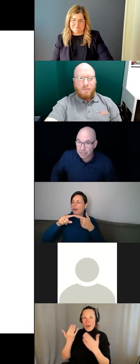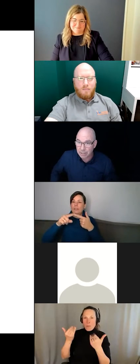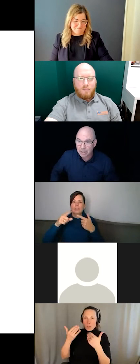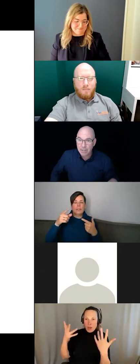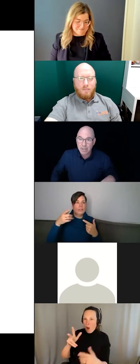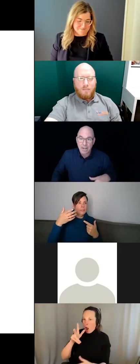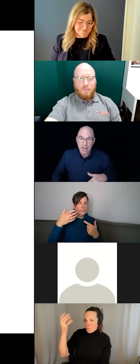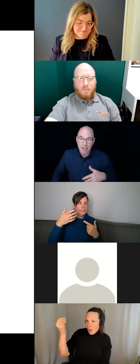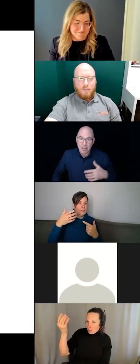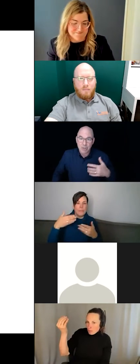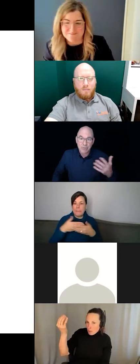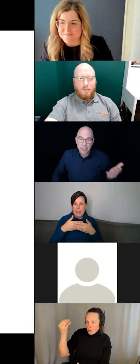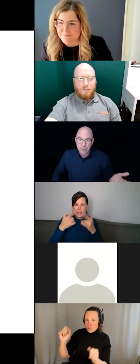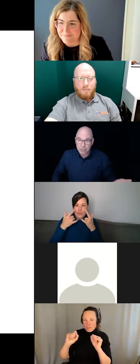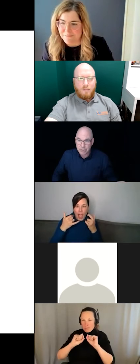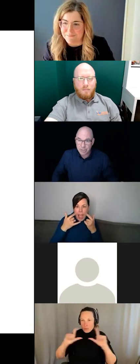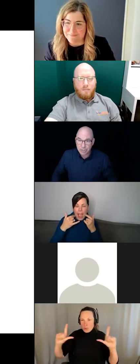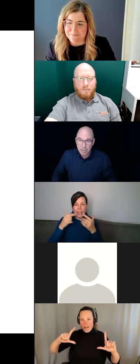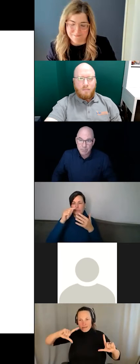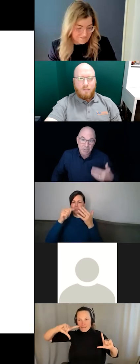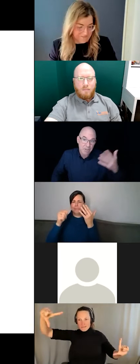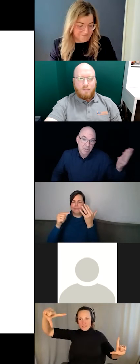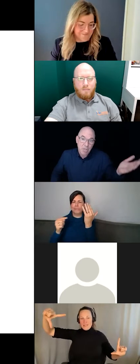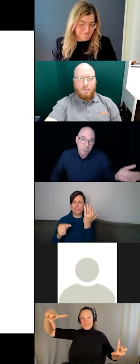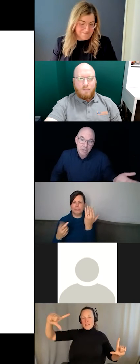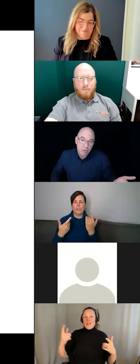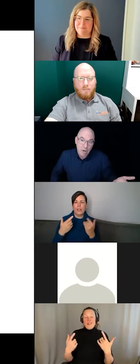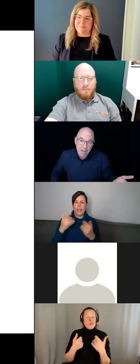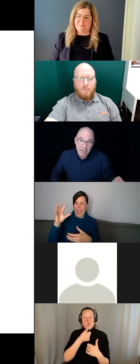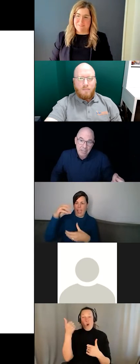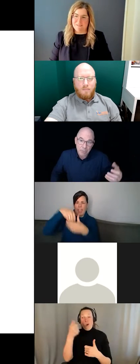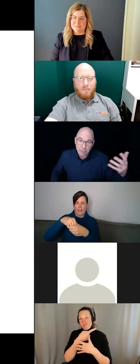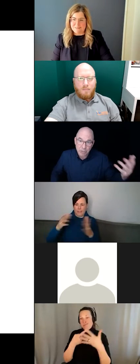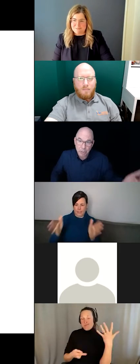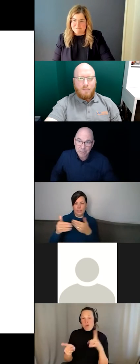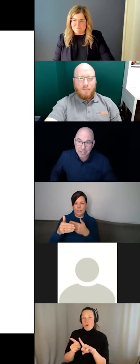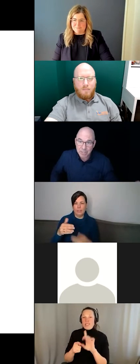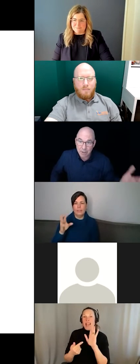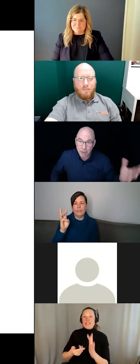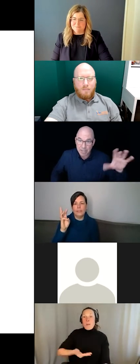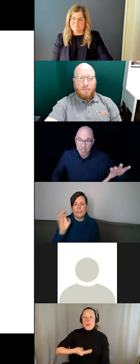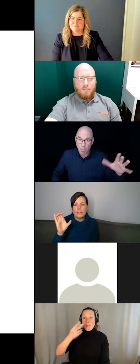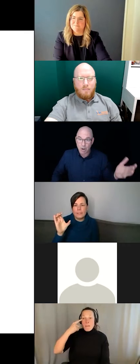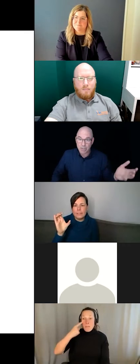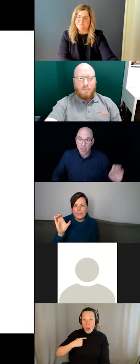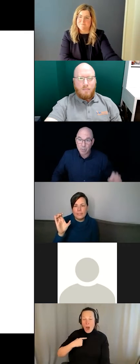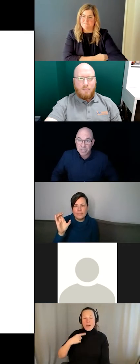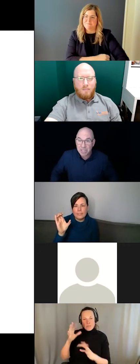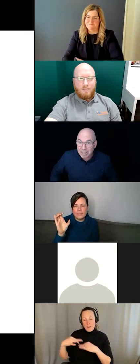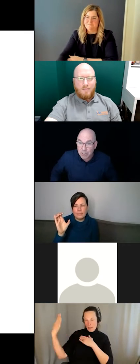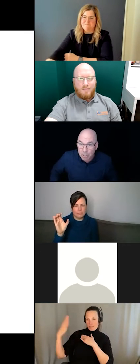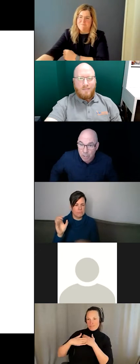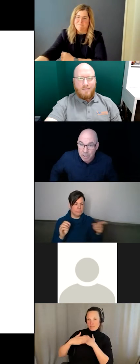inclus dans le cadran. Ils ont besoin des lumières clignotantes, un plus grand écran et d'autres possibilités. Si le